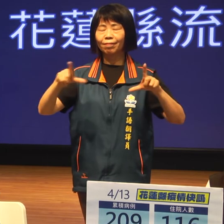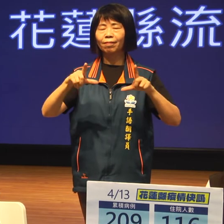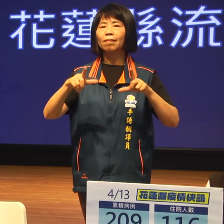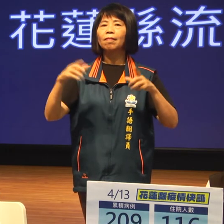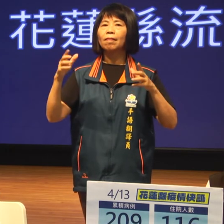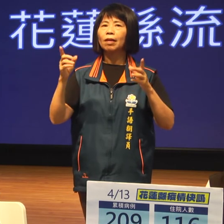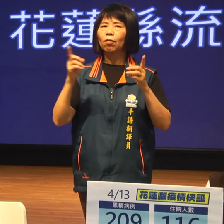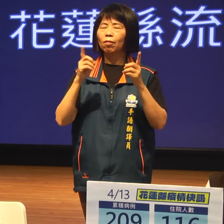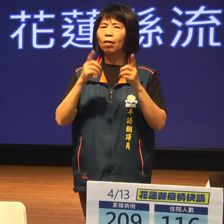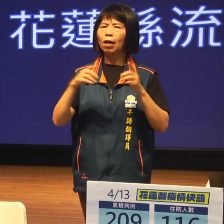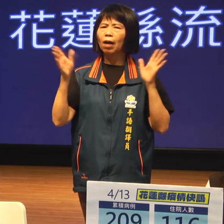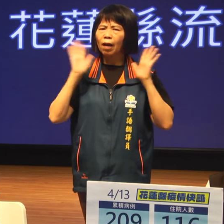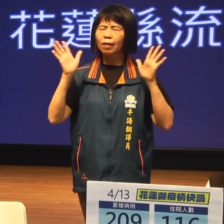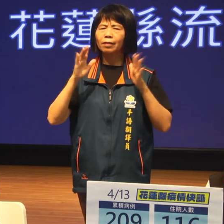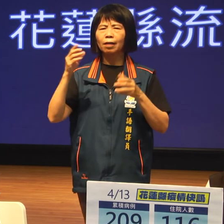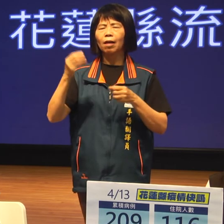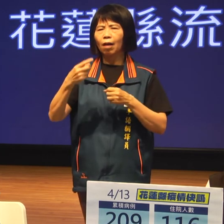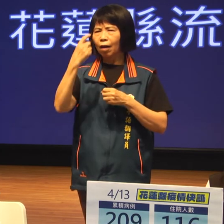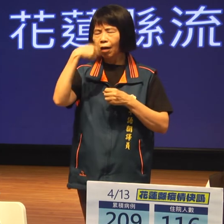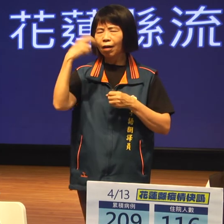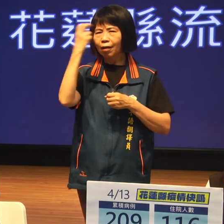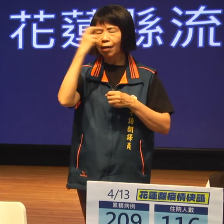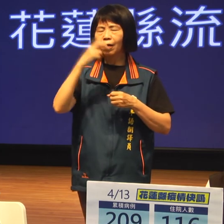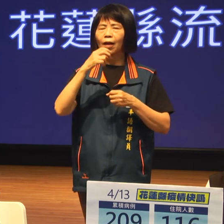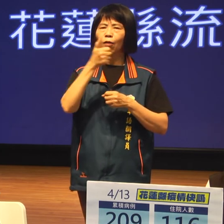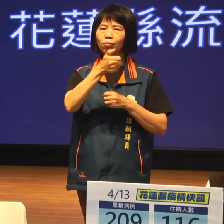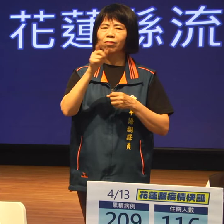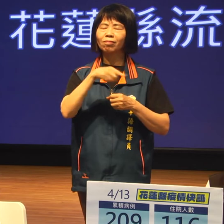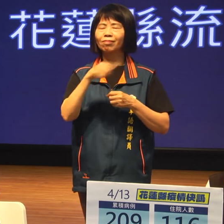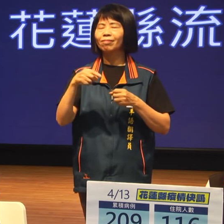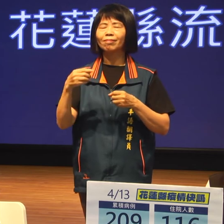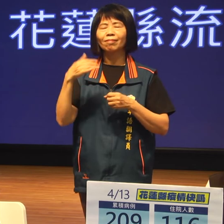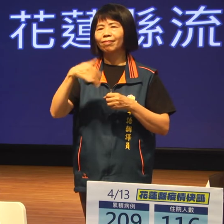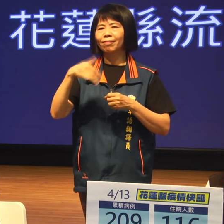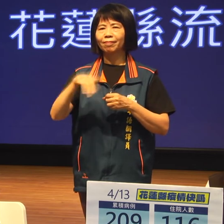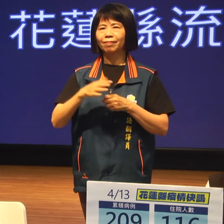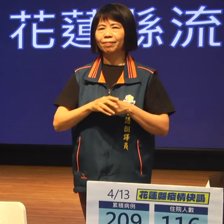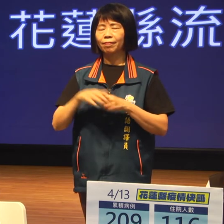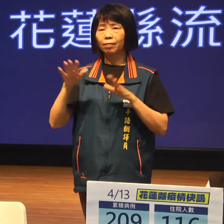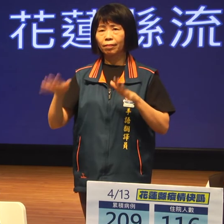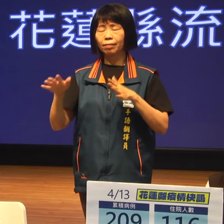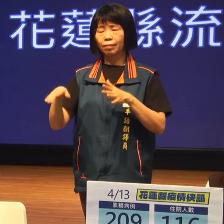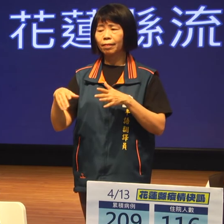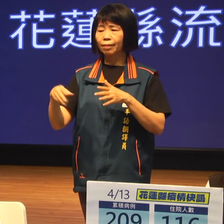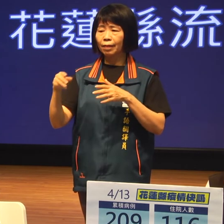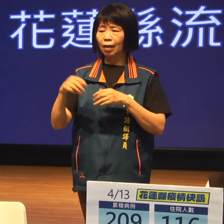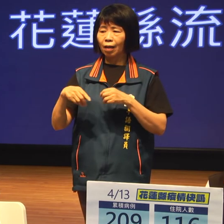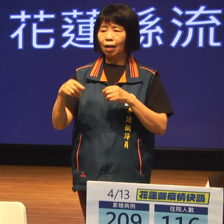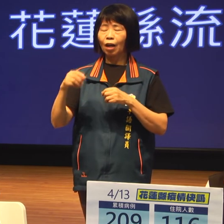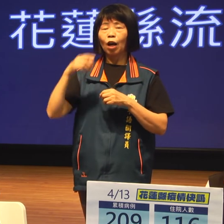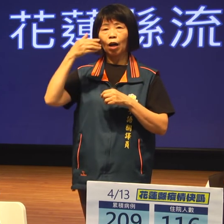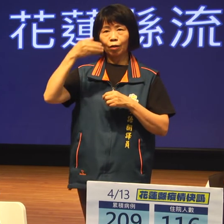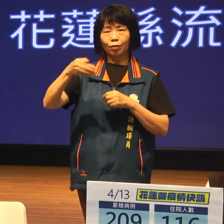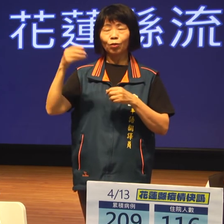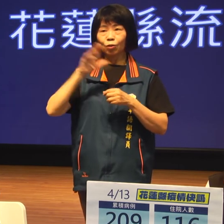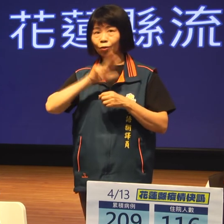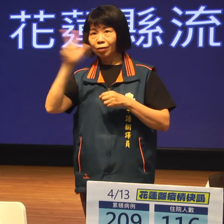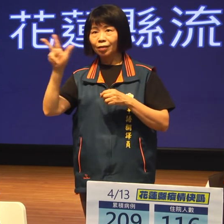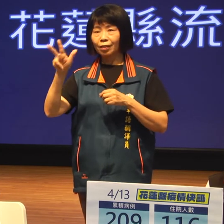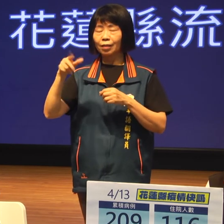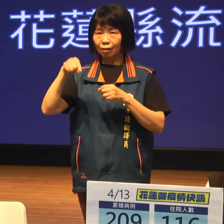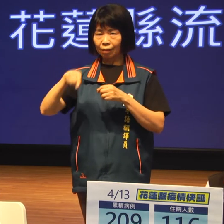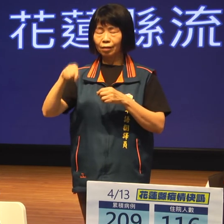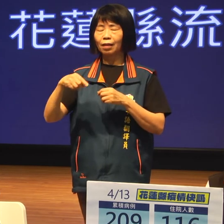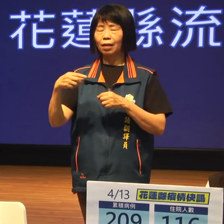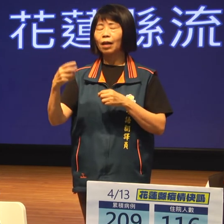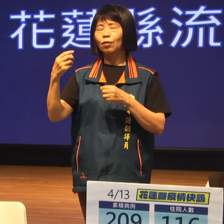50位孩子没有采检，9社路画室的部分目前已经全 数采检完毕，和家人补习班部